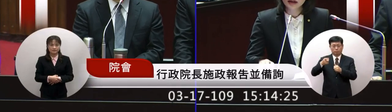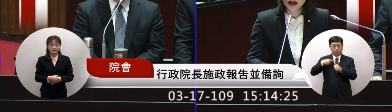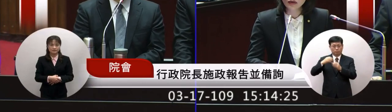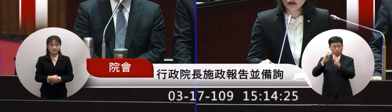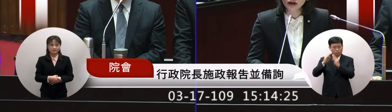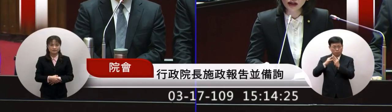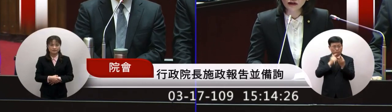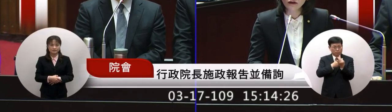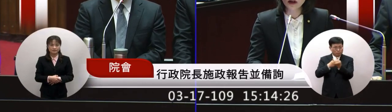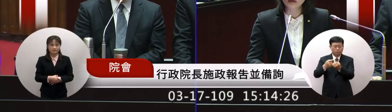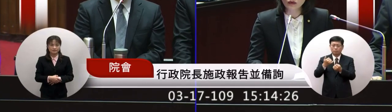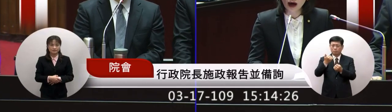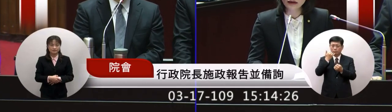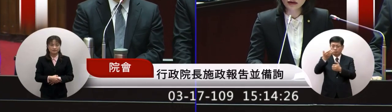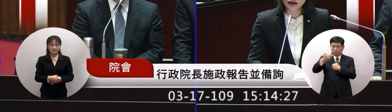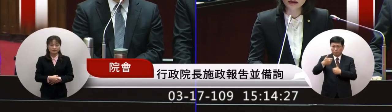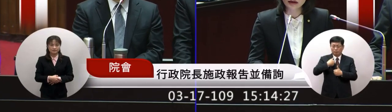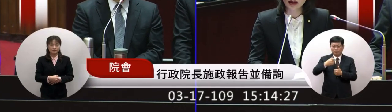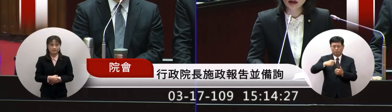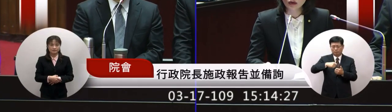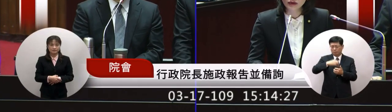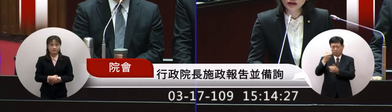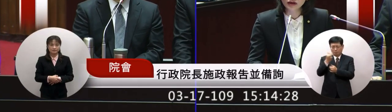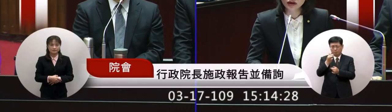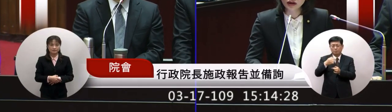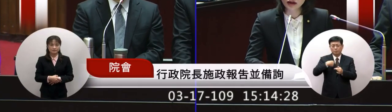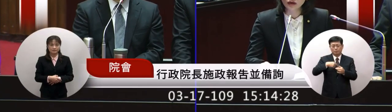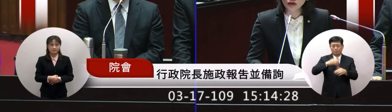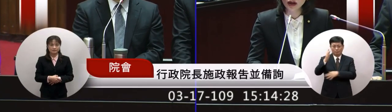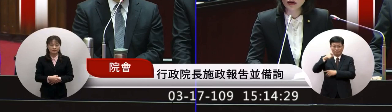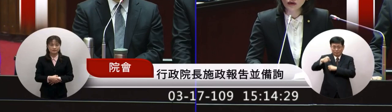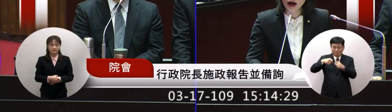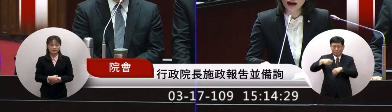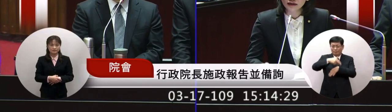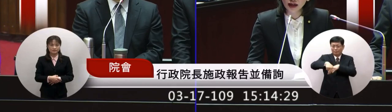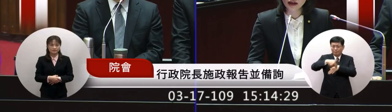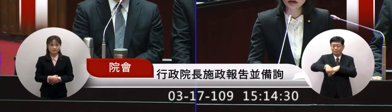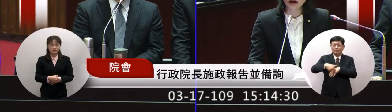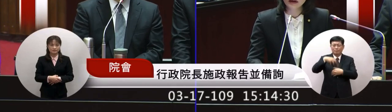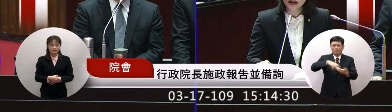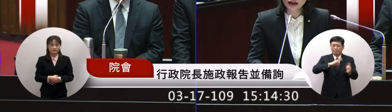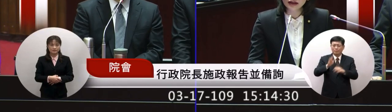等，给我一份完整的我们政策的规划